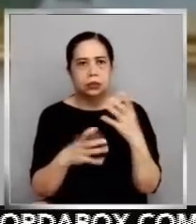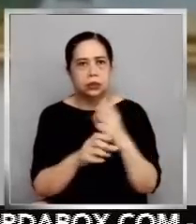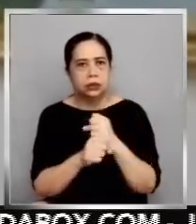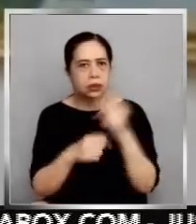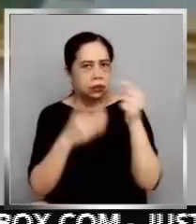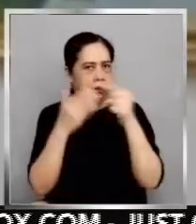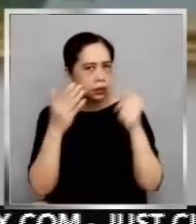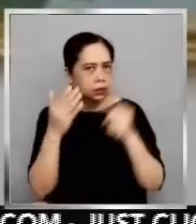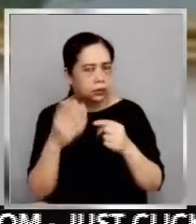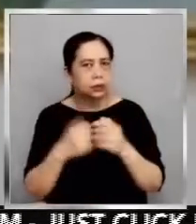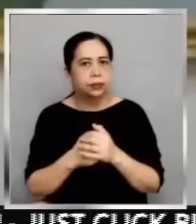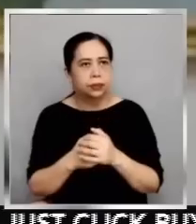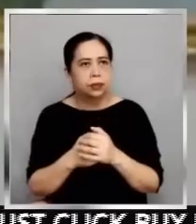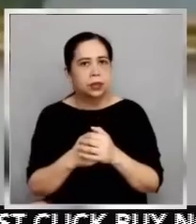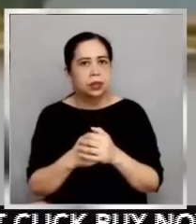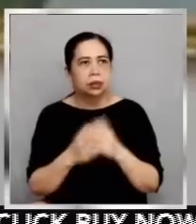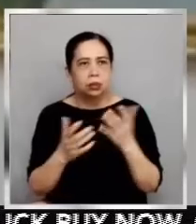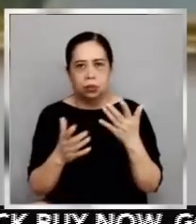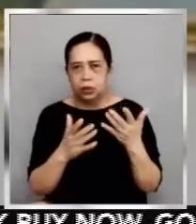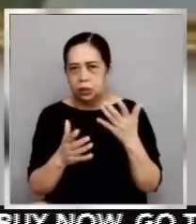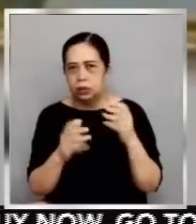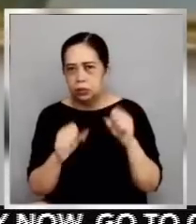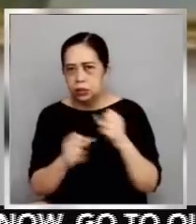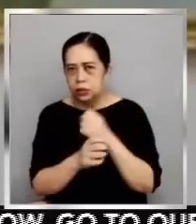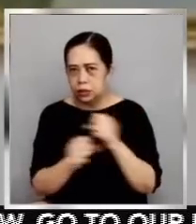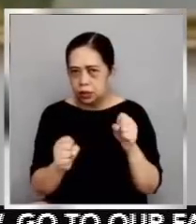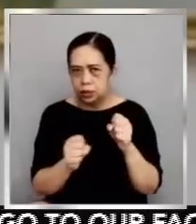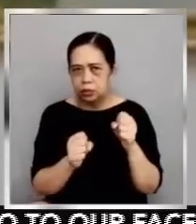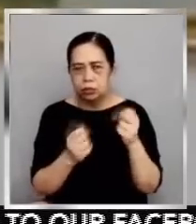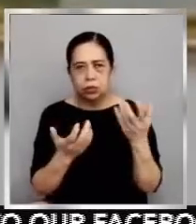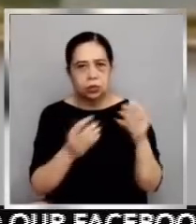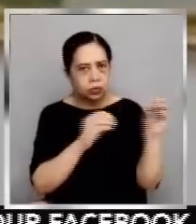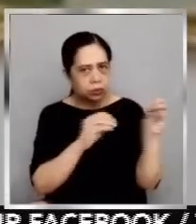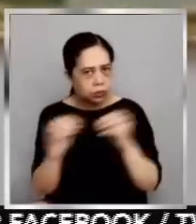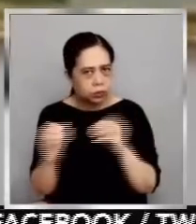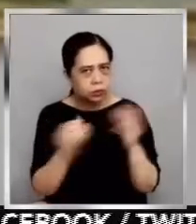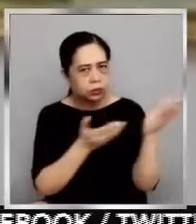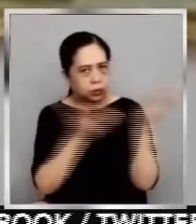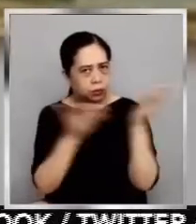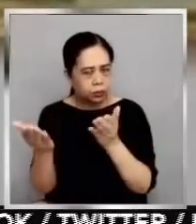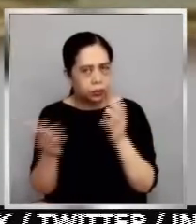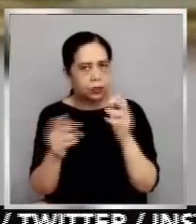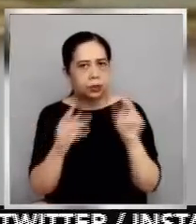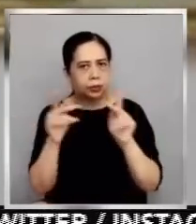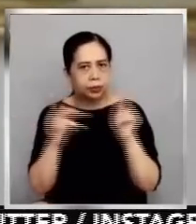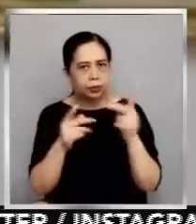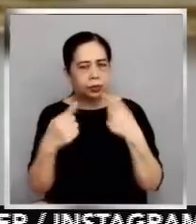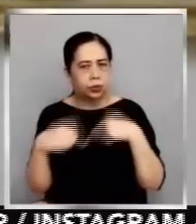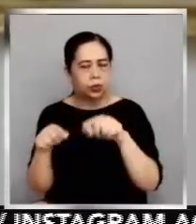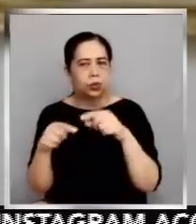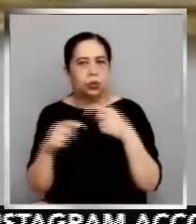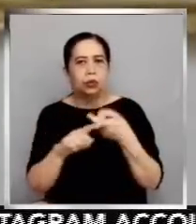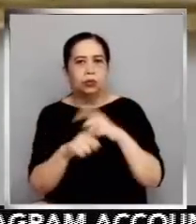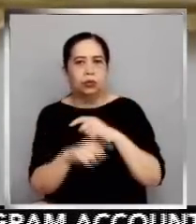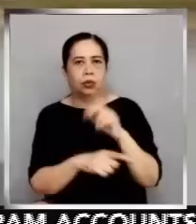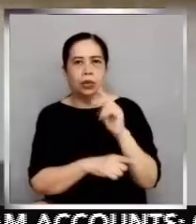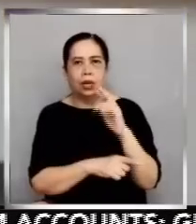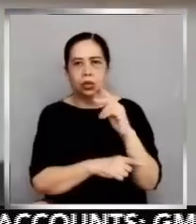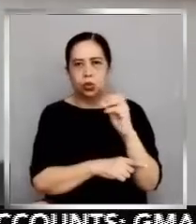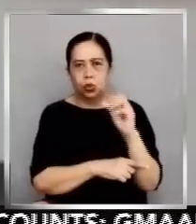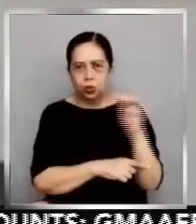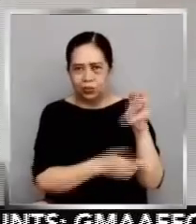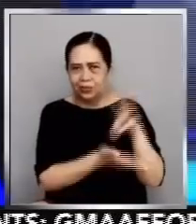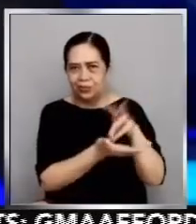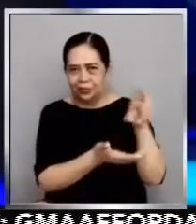information as to whether or not it will be safe to bring our evacuees out of Khartoum, perhaps into Cairo.